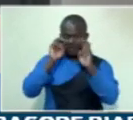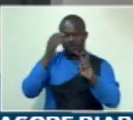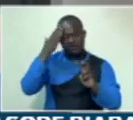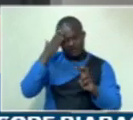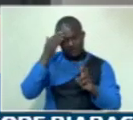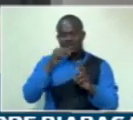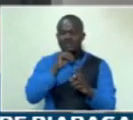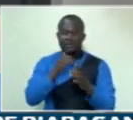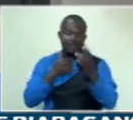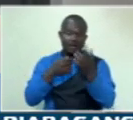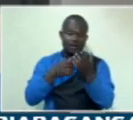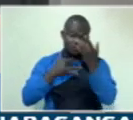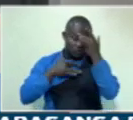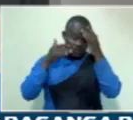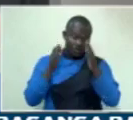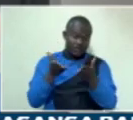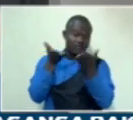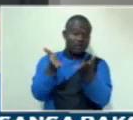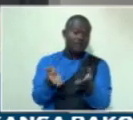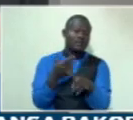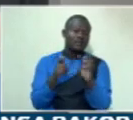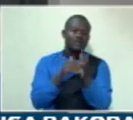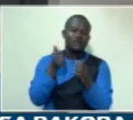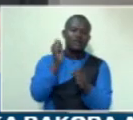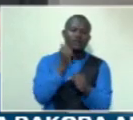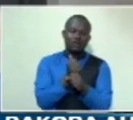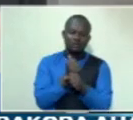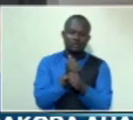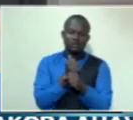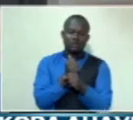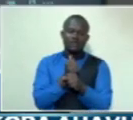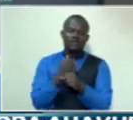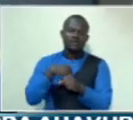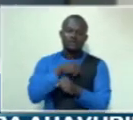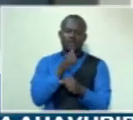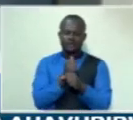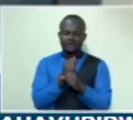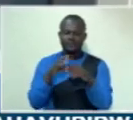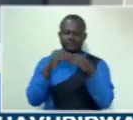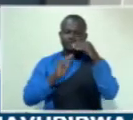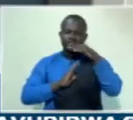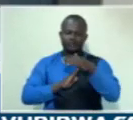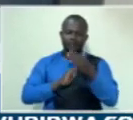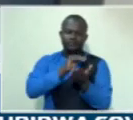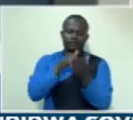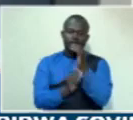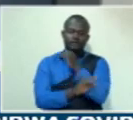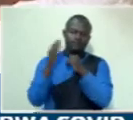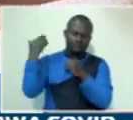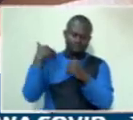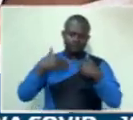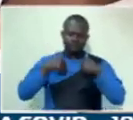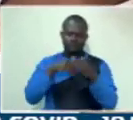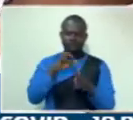nta murwaza uhaba ariko nako kazi k'uburwaza nako tukagakora umuyobozi mukuru w'ikigo cy'igihugu gishinzwe